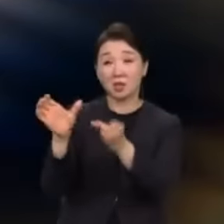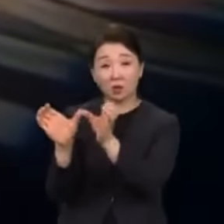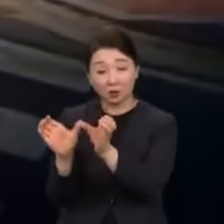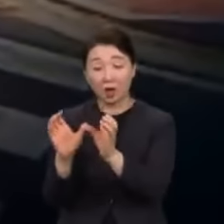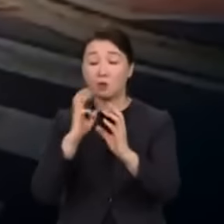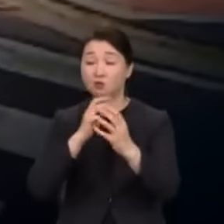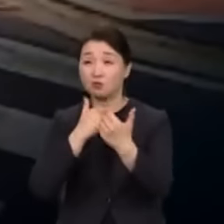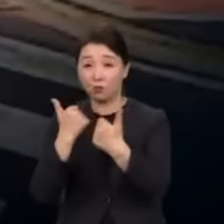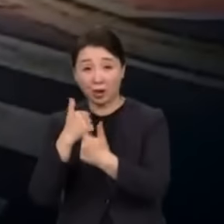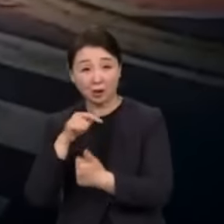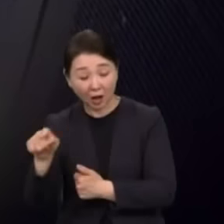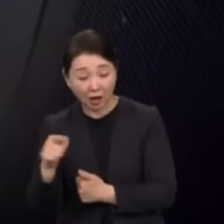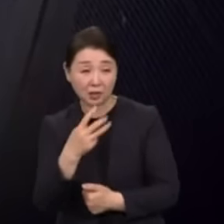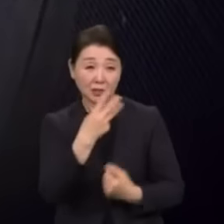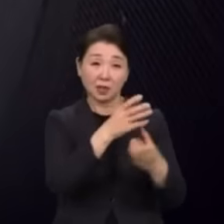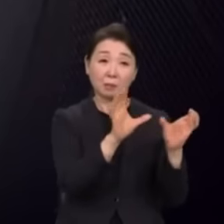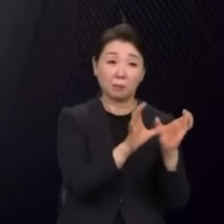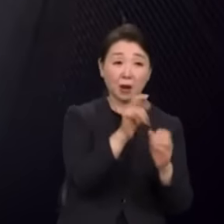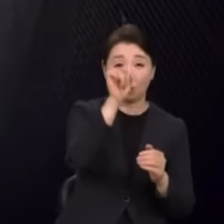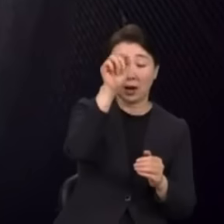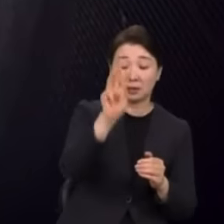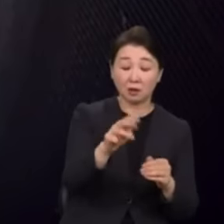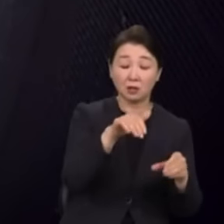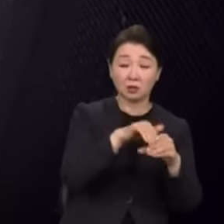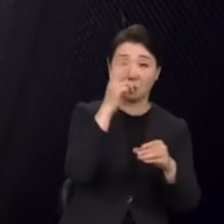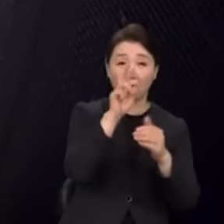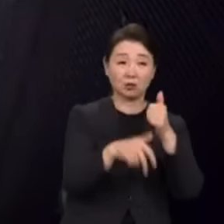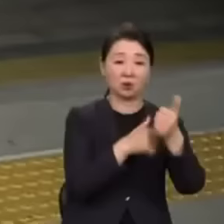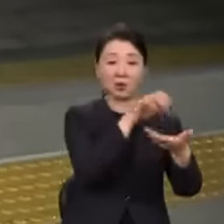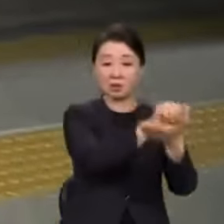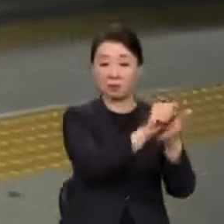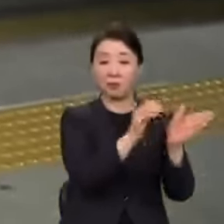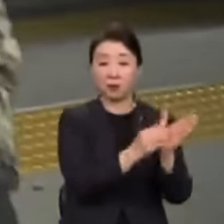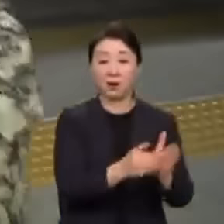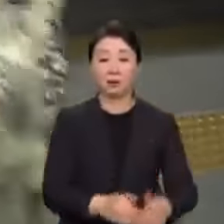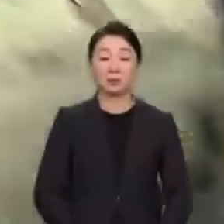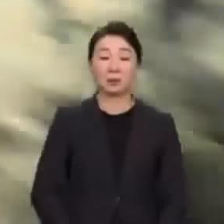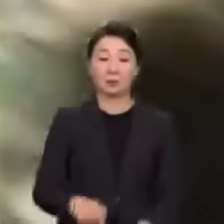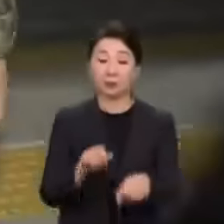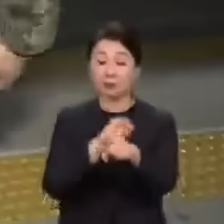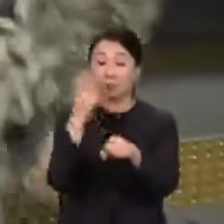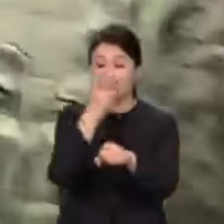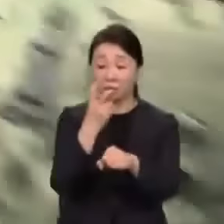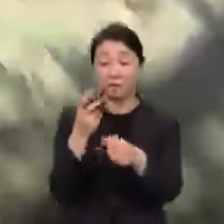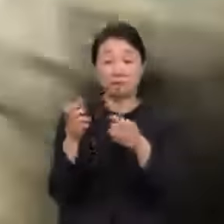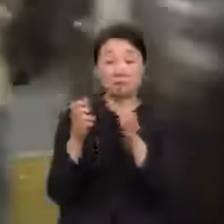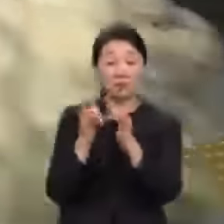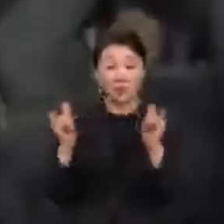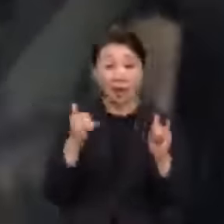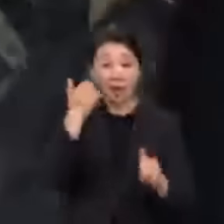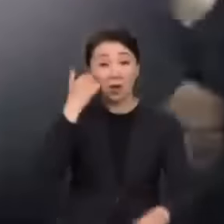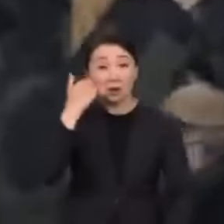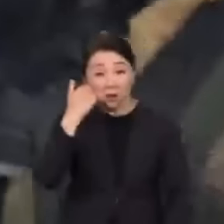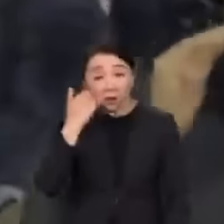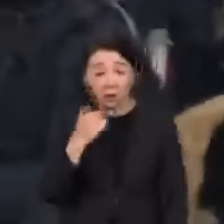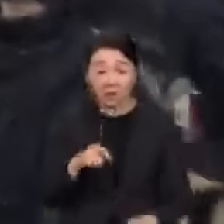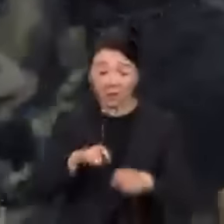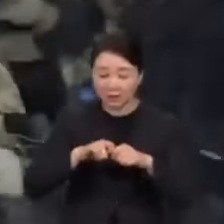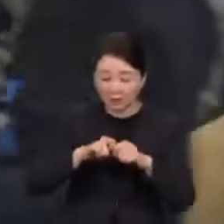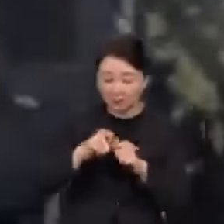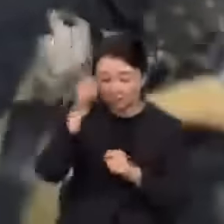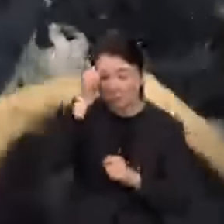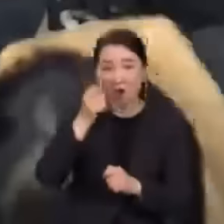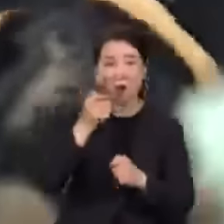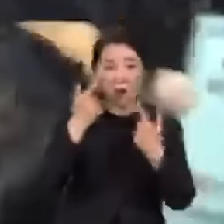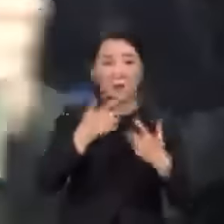국회로, 3공수여단은 과천 선관위를 점령했습니다. 특전사 한 간부는 그날 상황을 속속들이